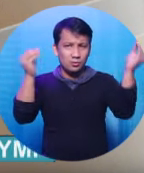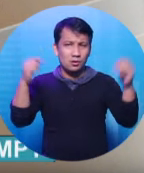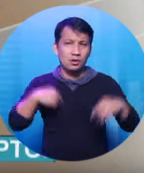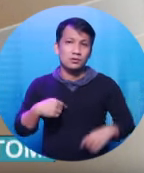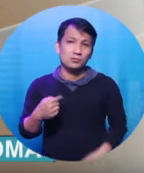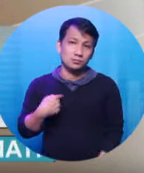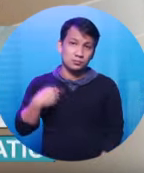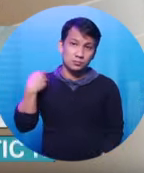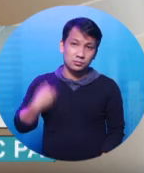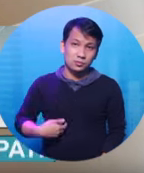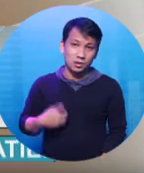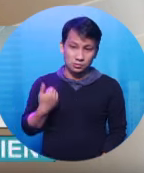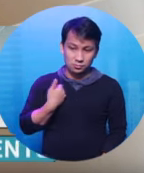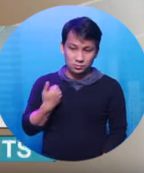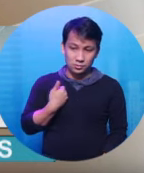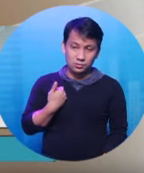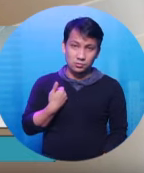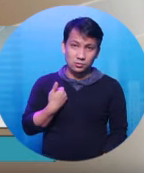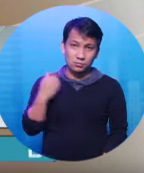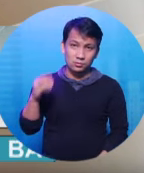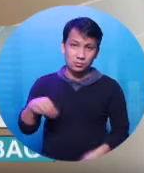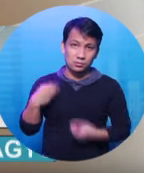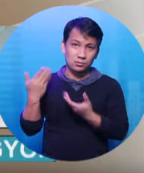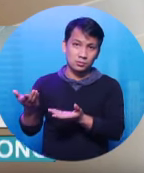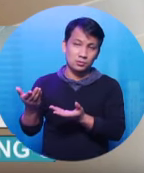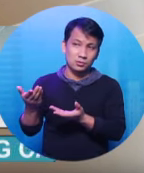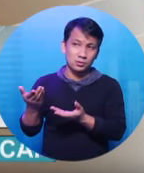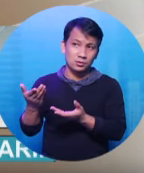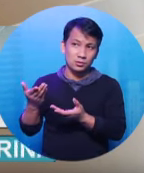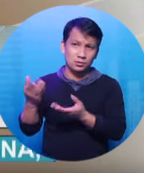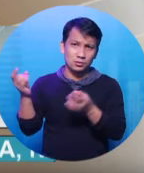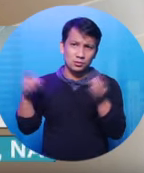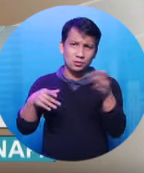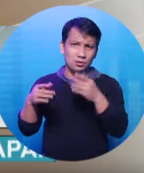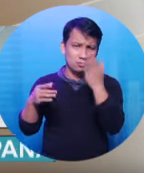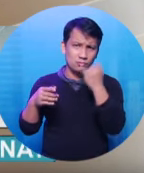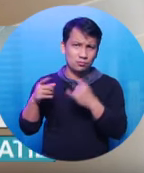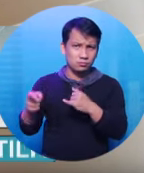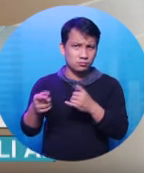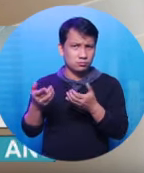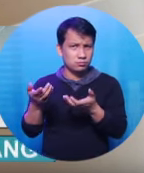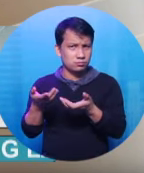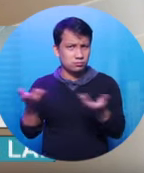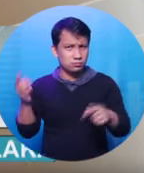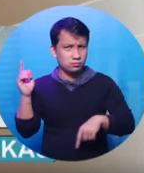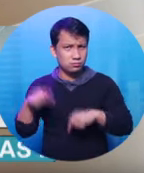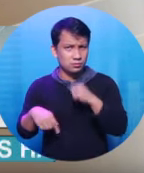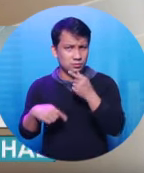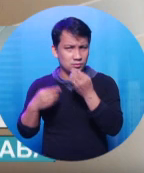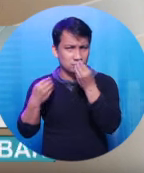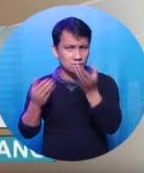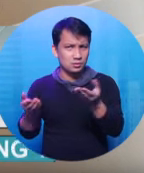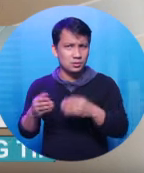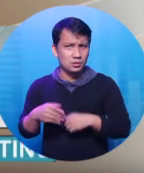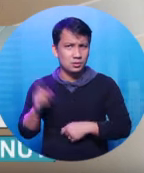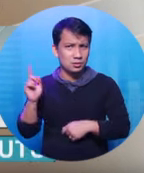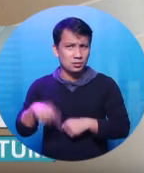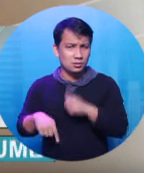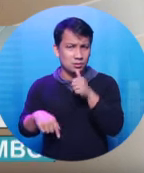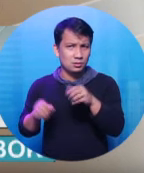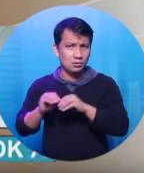Ako, as myself, okay, nagbigay lang ako ng insight. Okay. Na sinabi ko, bakit ba hindi bakit ba